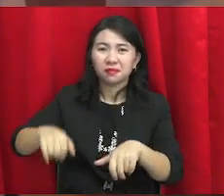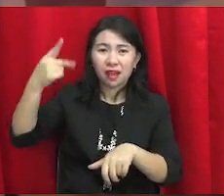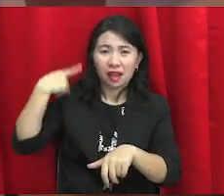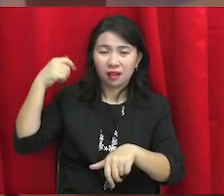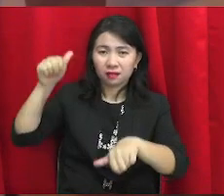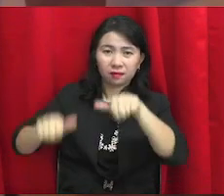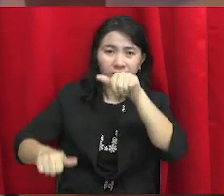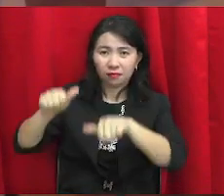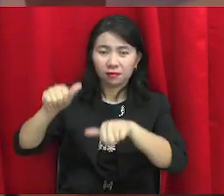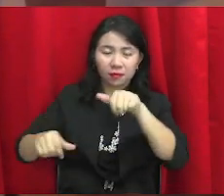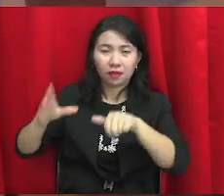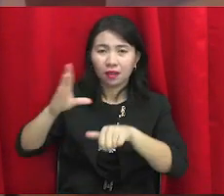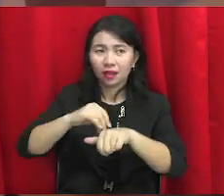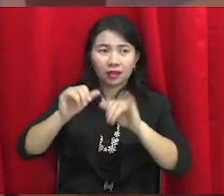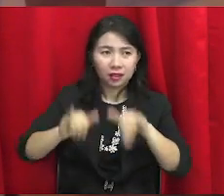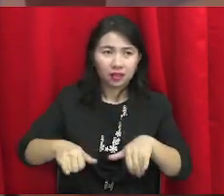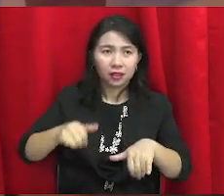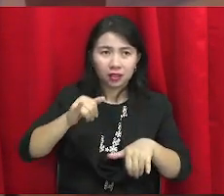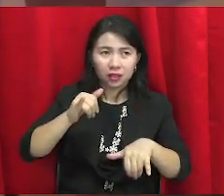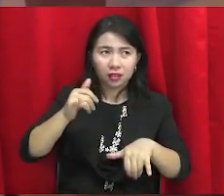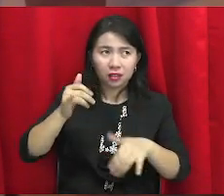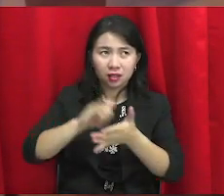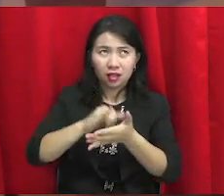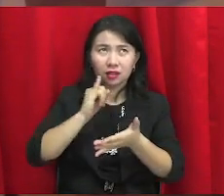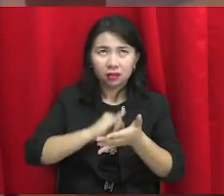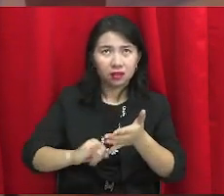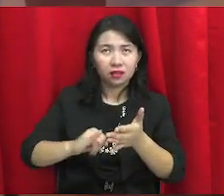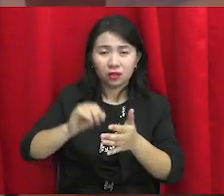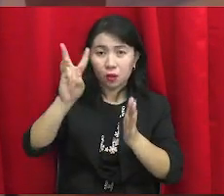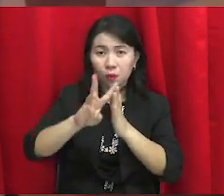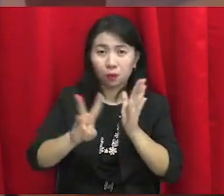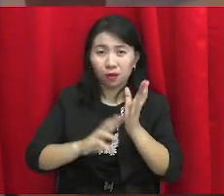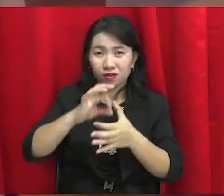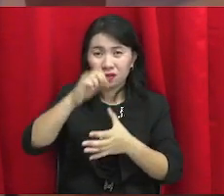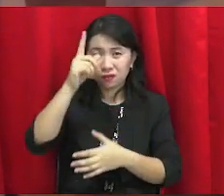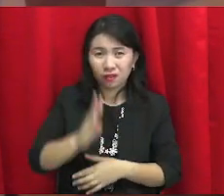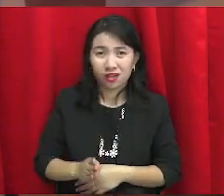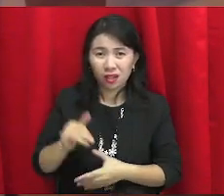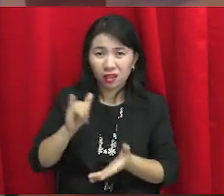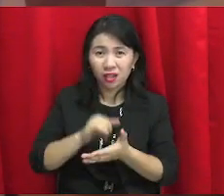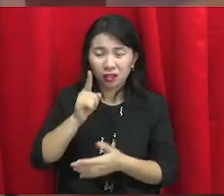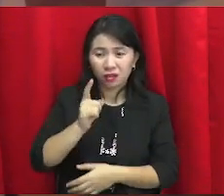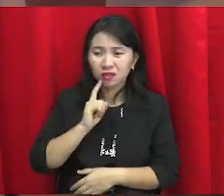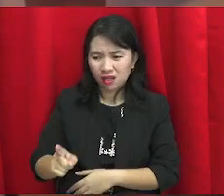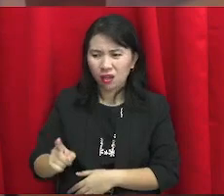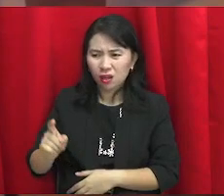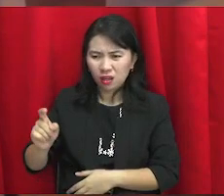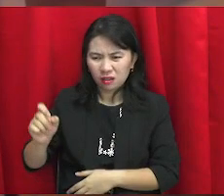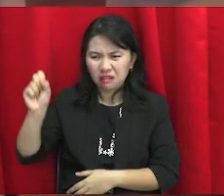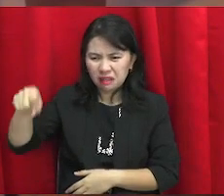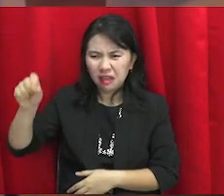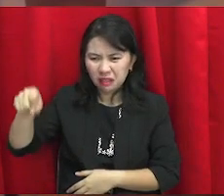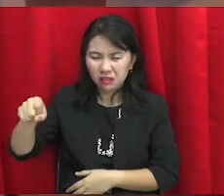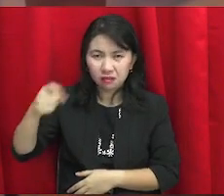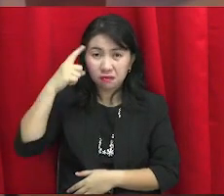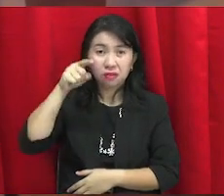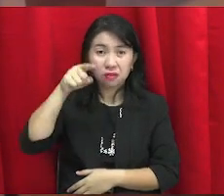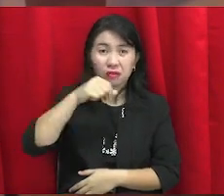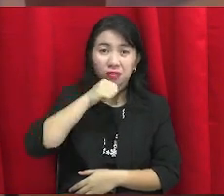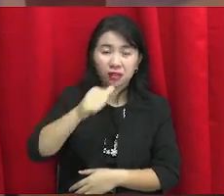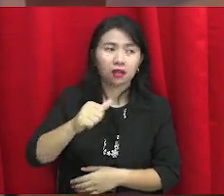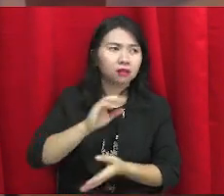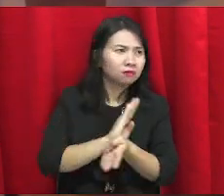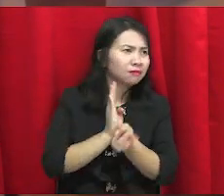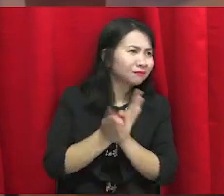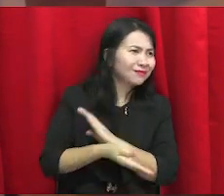dito, kalooban ba ng Panginoon kung umuo ka lang para hindi ka lang maging negative kay pastor?